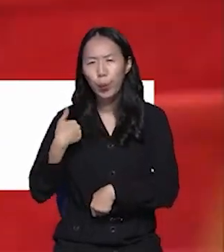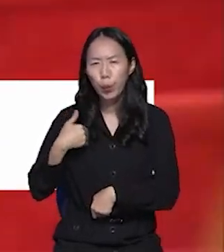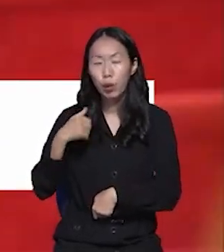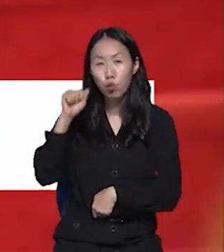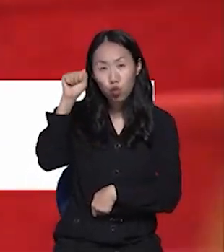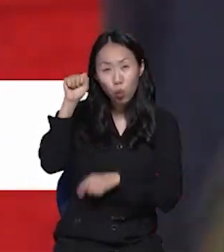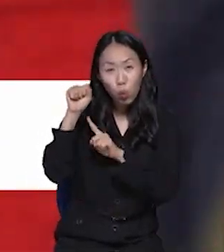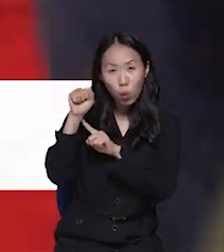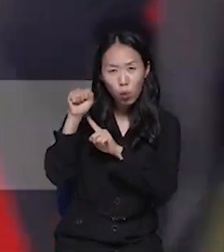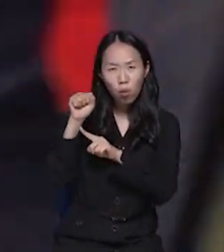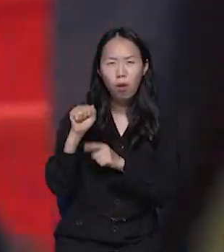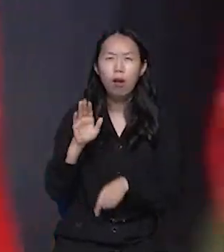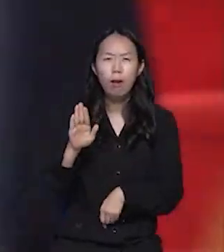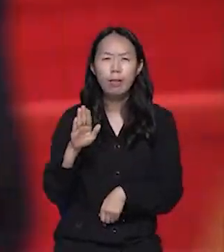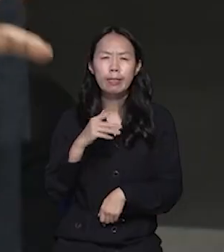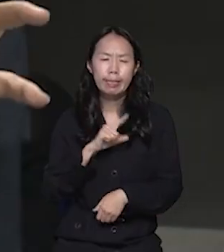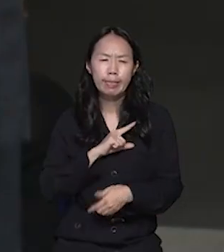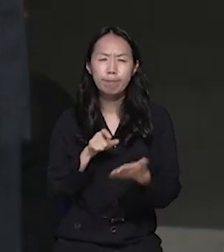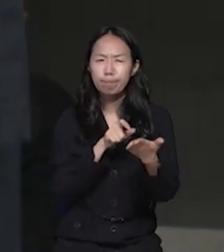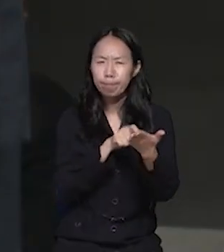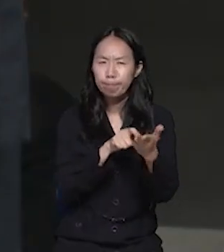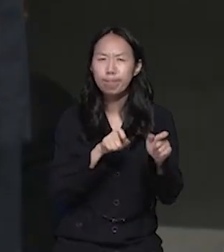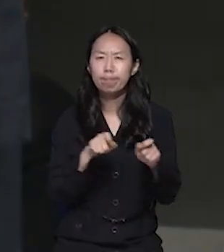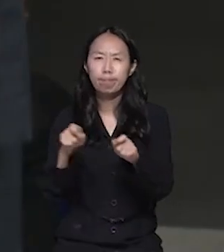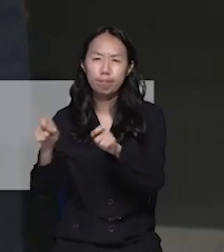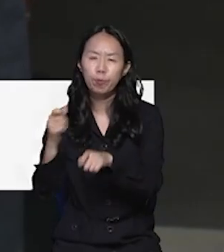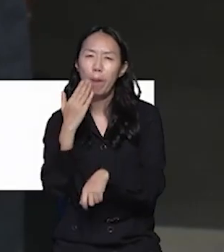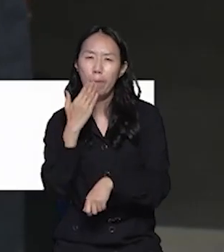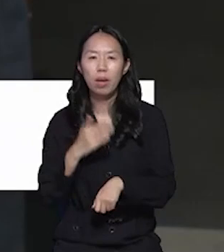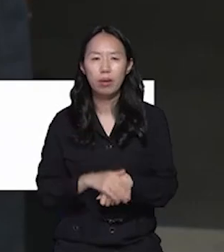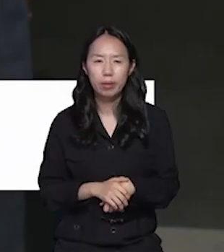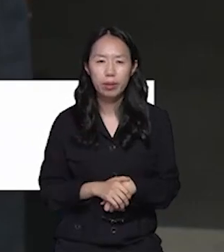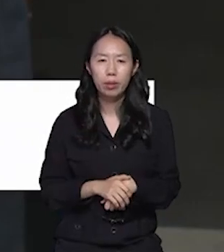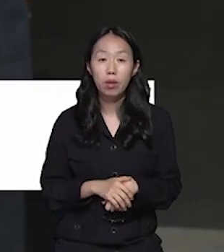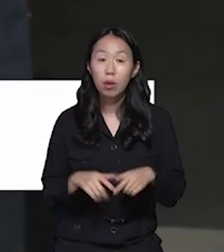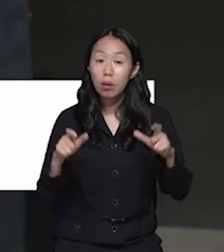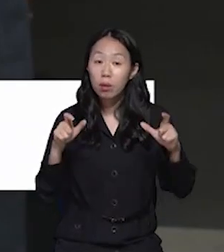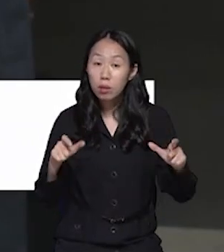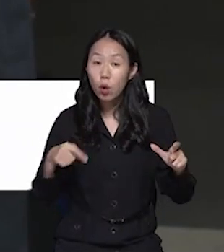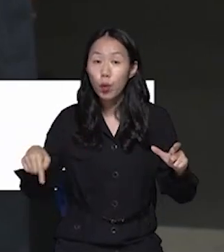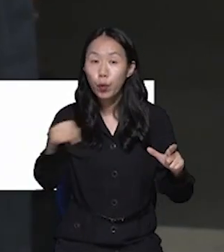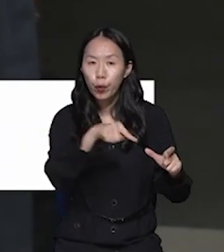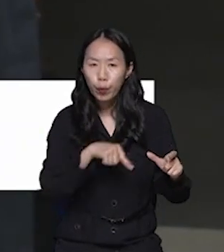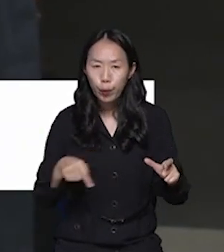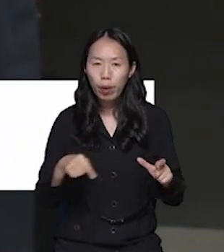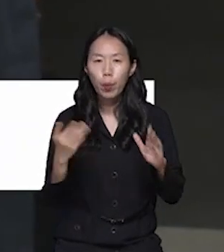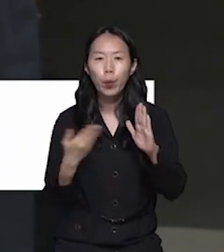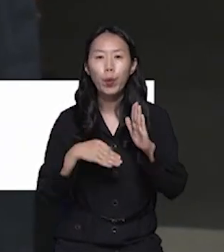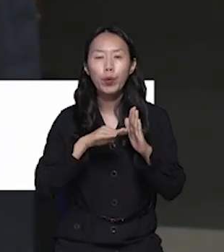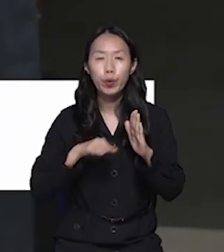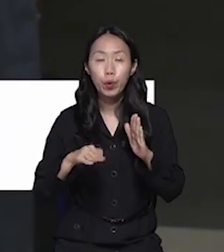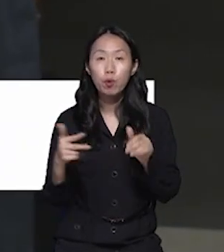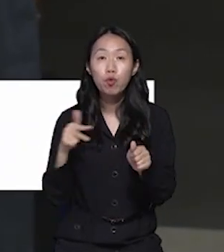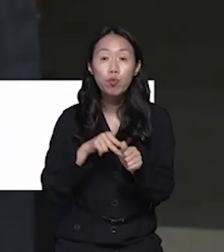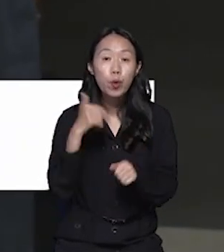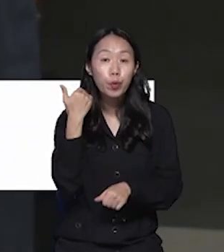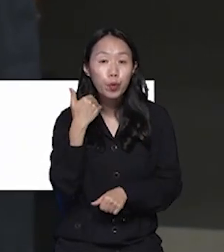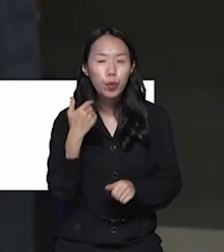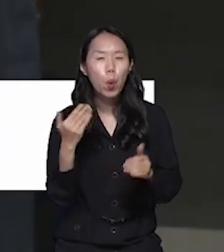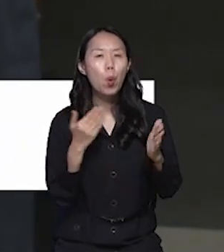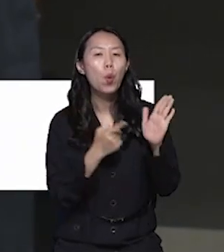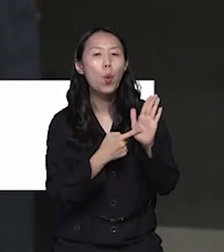록을 룰 수밖에 없습니다 지역구 집중 분들을 실제로 인도